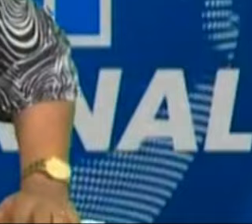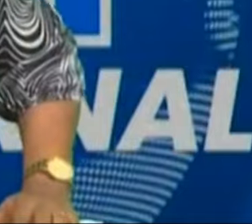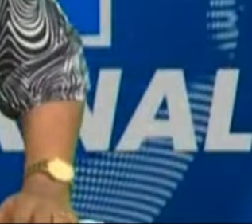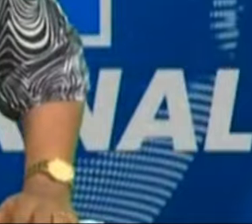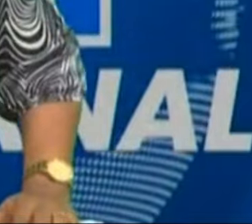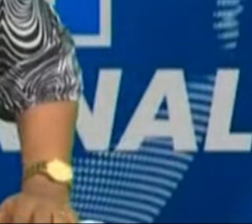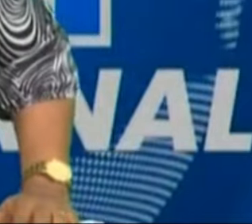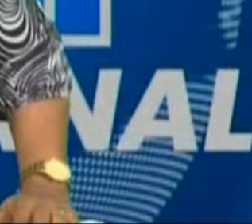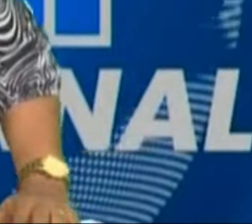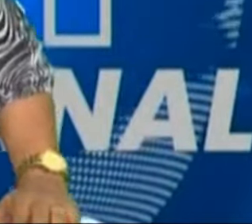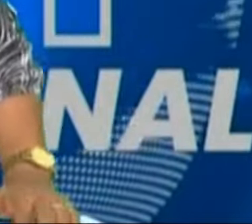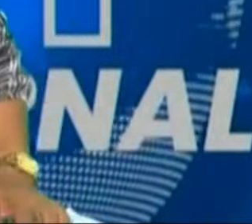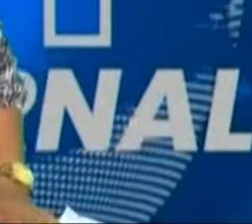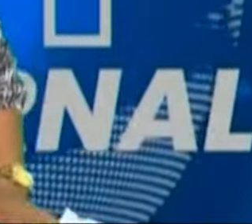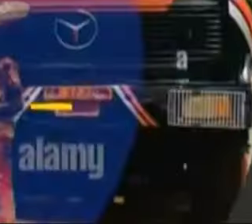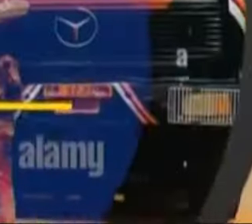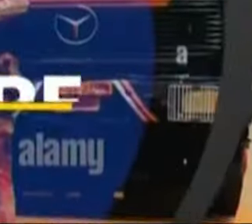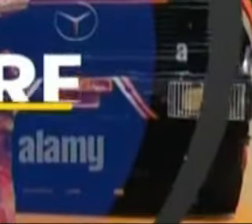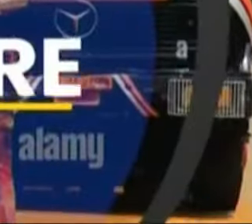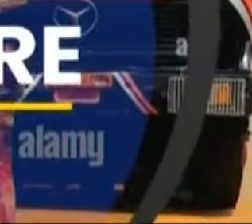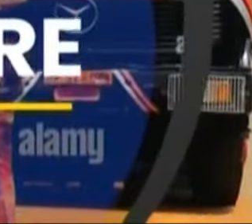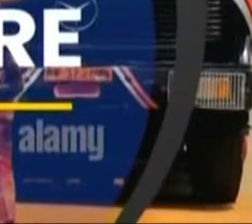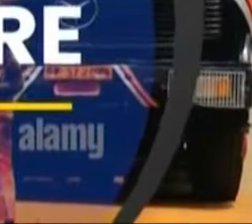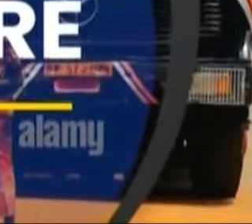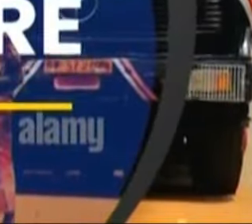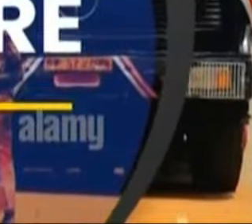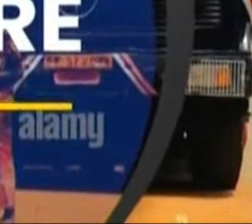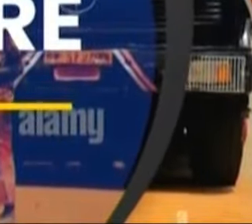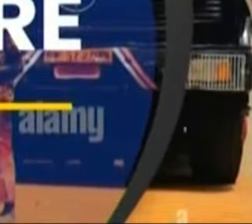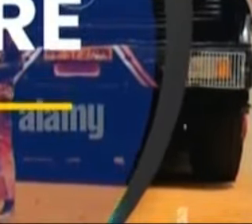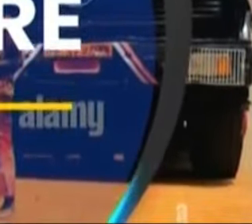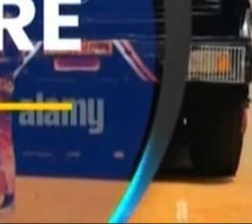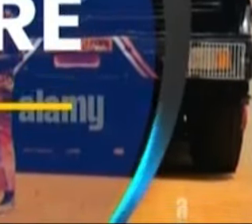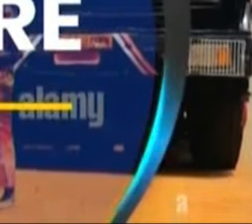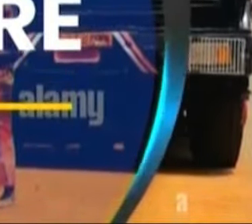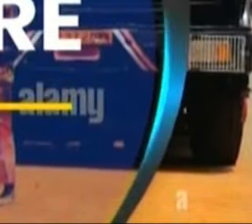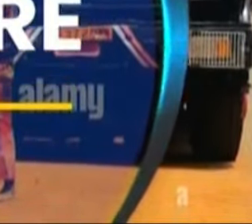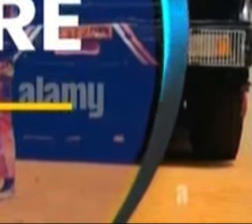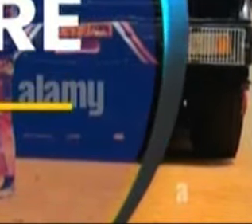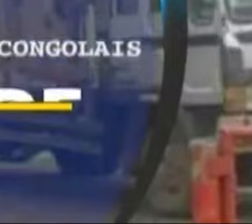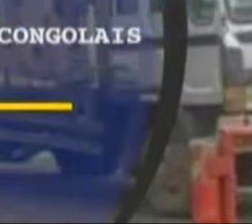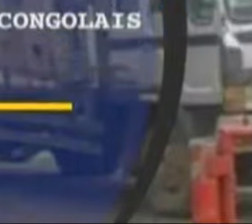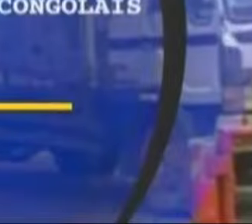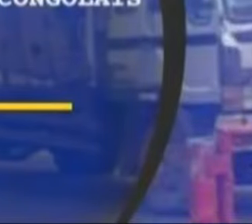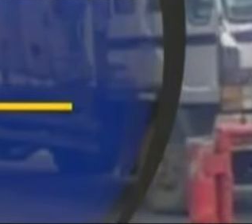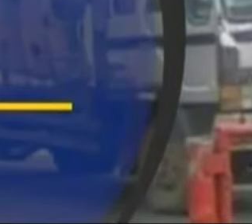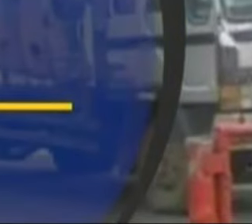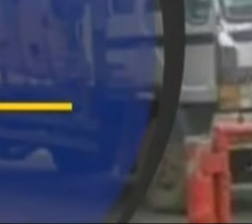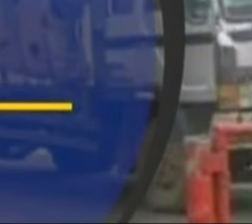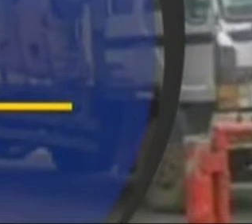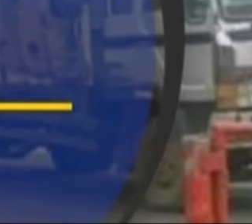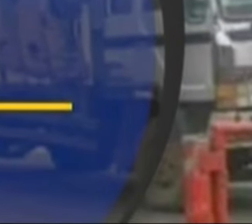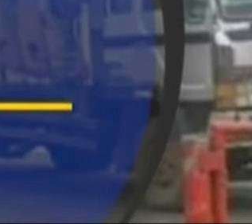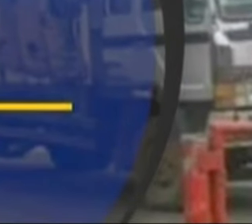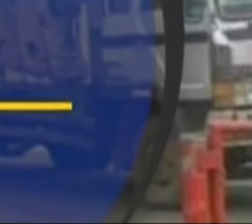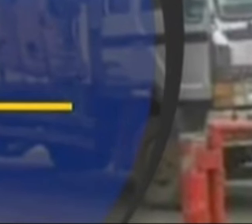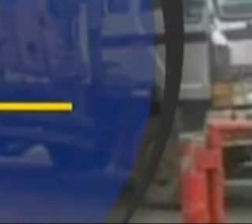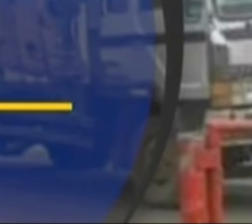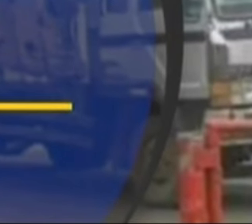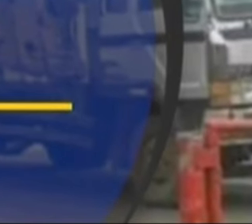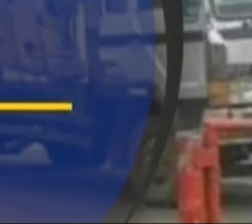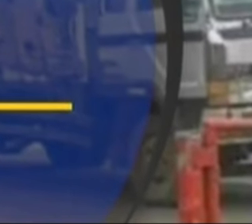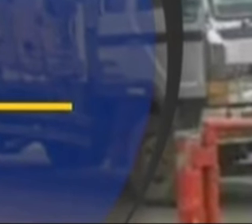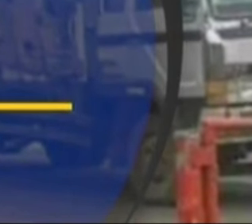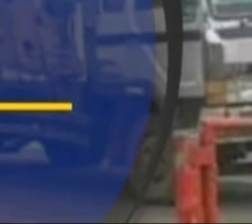véhicules congolais avec marchandises arrêtées en Ouganda seront libérés d'ici peu. Un accord a été trouvé entre